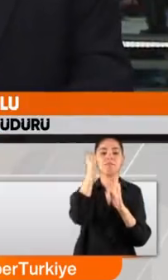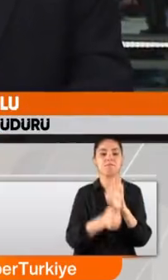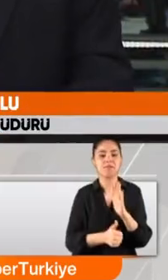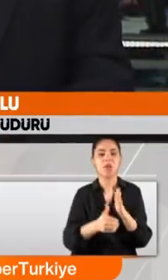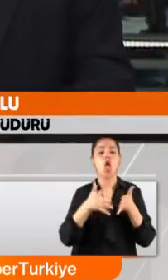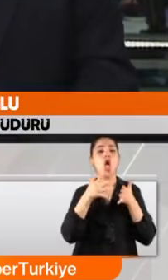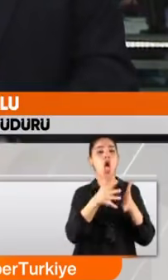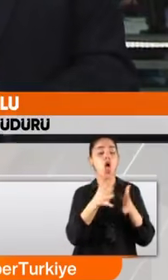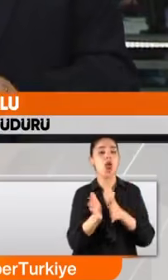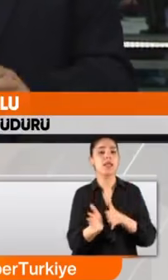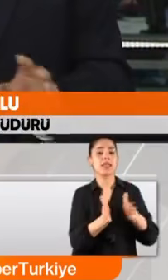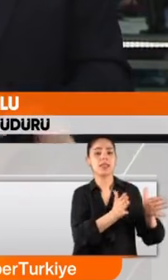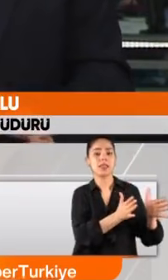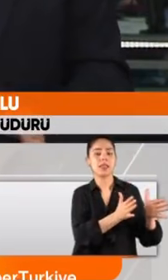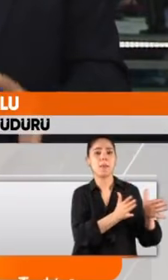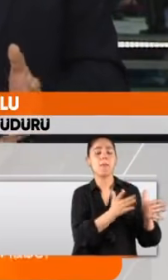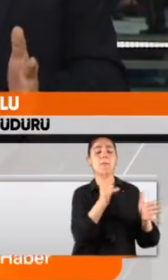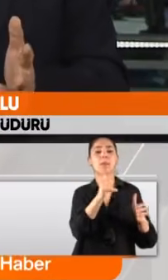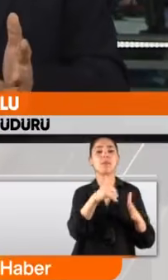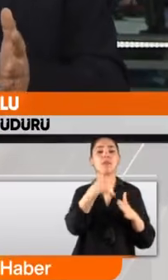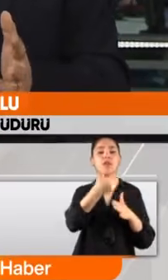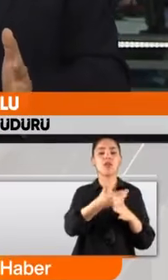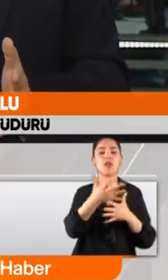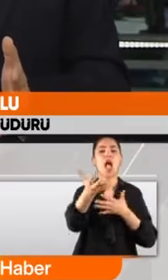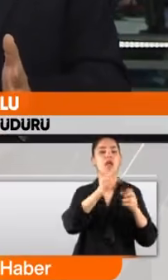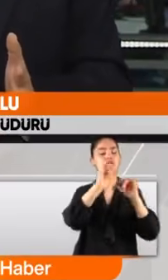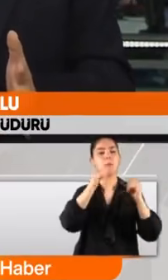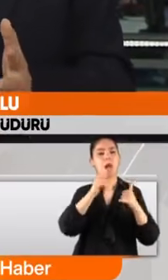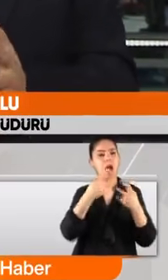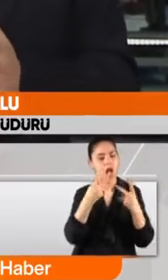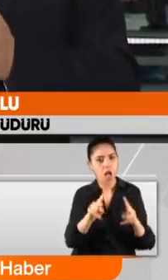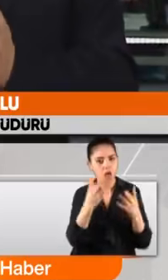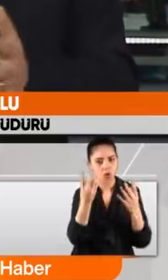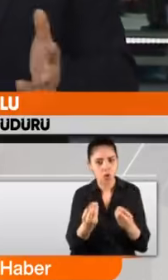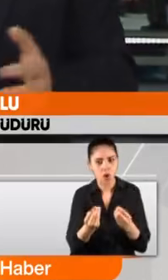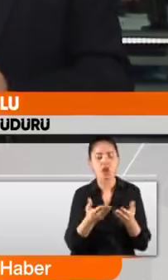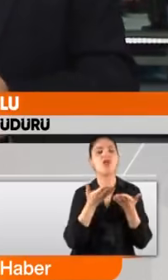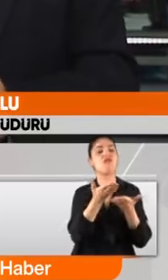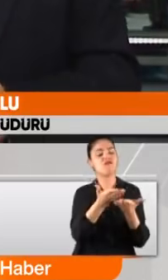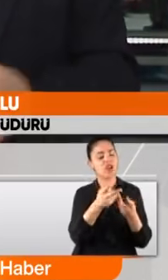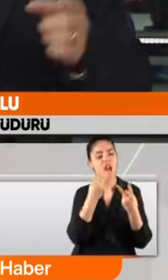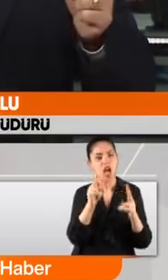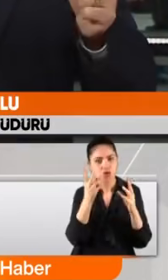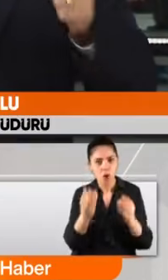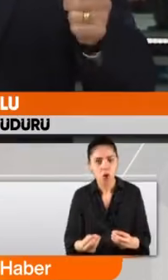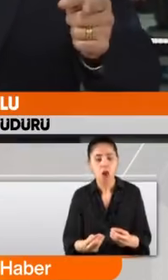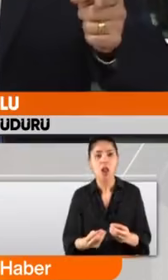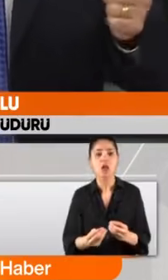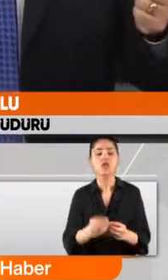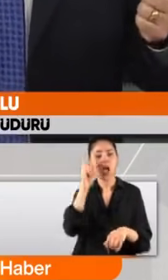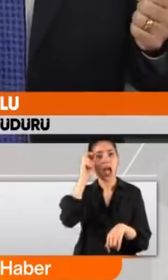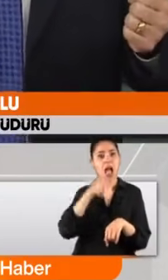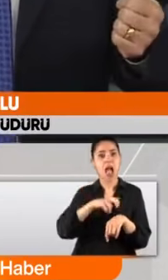ve tedarik sürecini aksatmayacak şekilde. Yani yine marketler açık olacak. Yine örneğin fırınlar açık olacak.